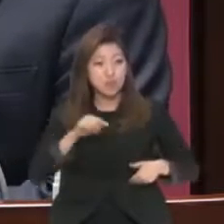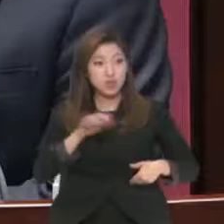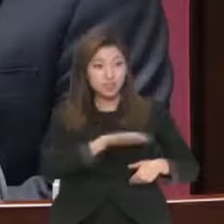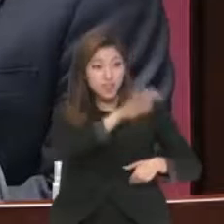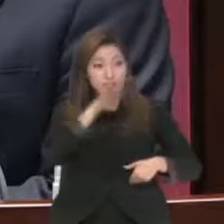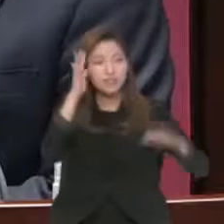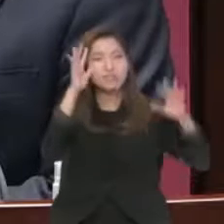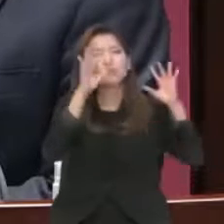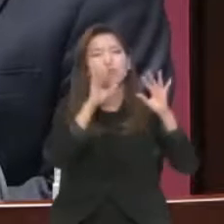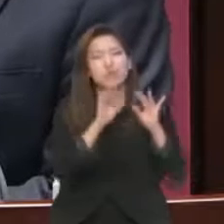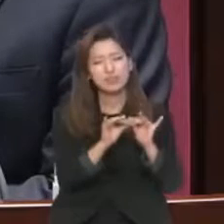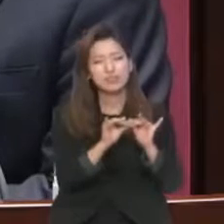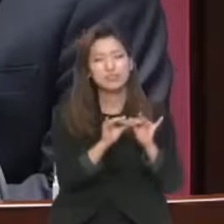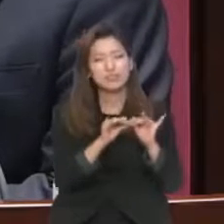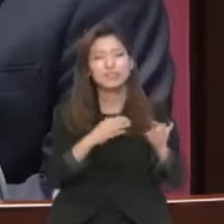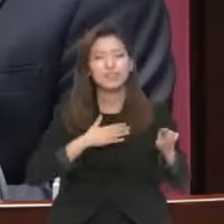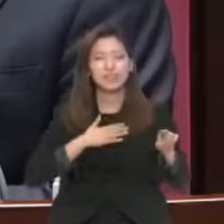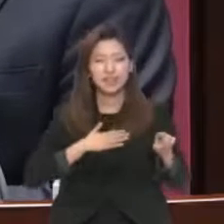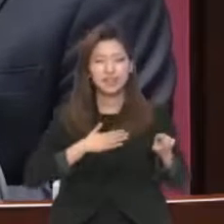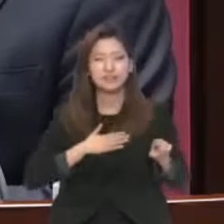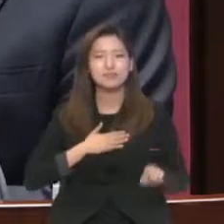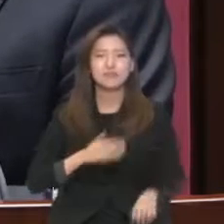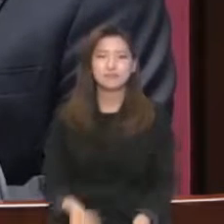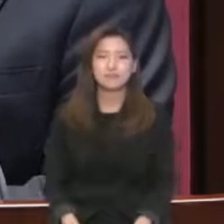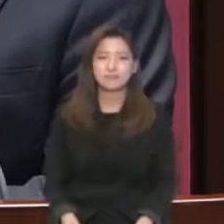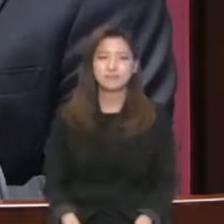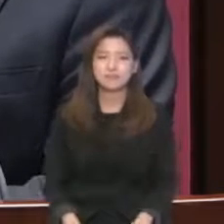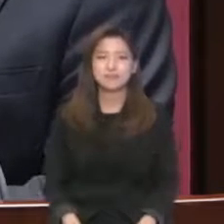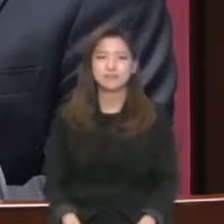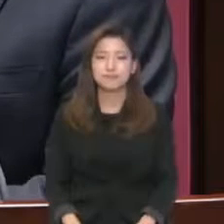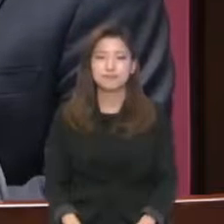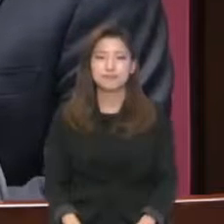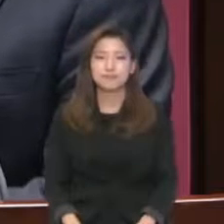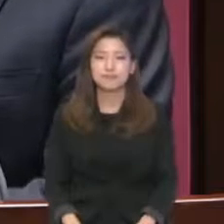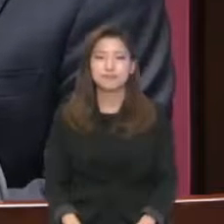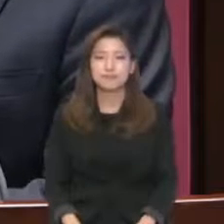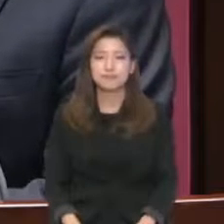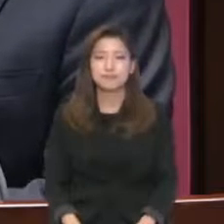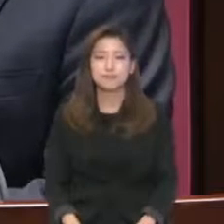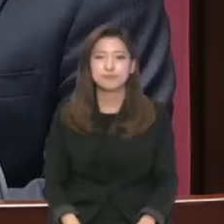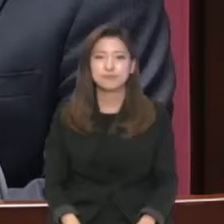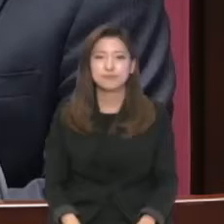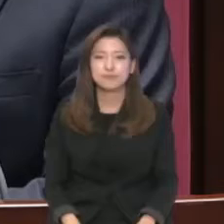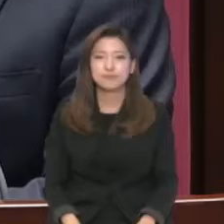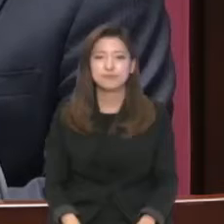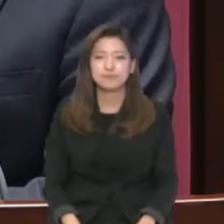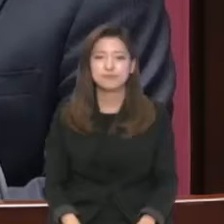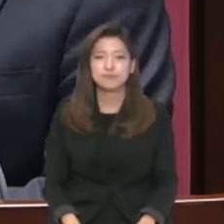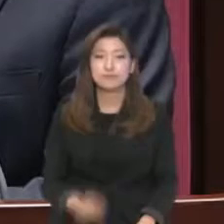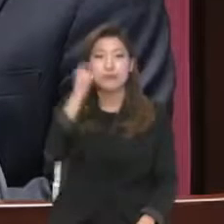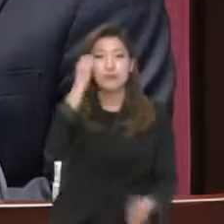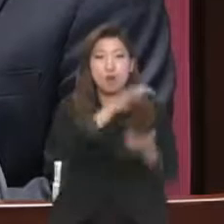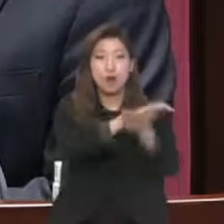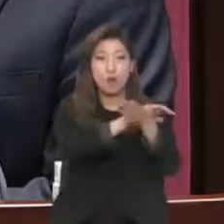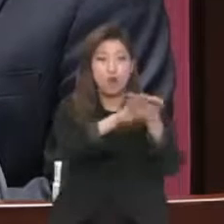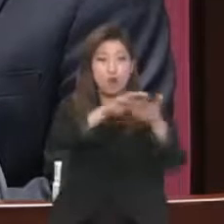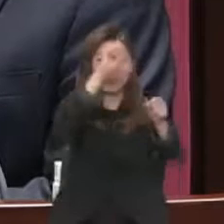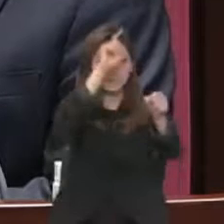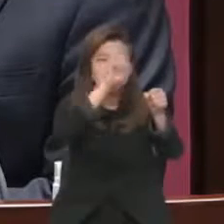동의하고 함께 열망했다는 이런 점을 저는 주목합니다. 그렇기 때문에 그 평화로 가는 과정